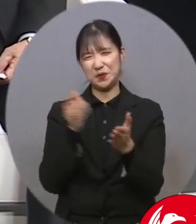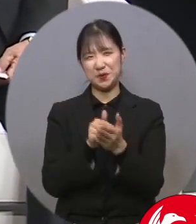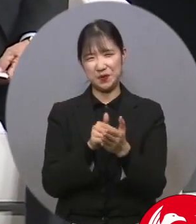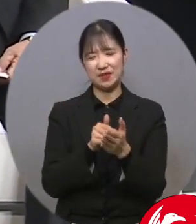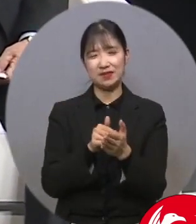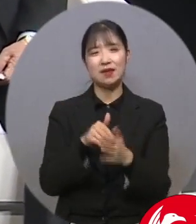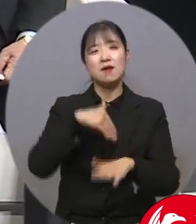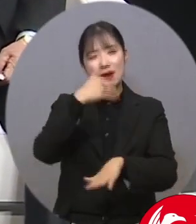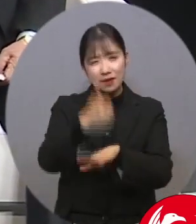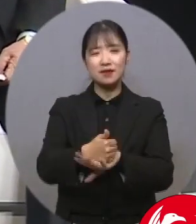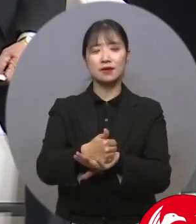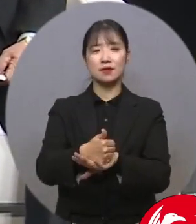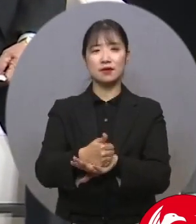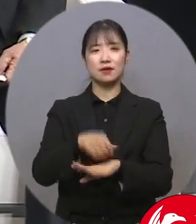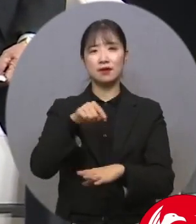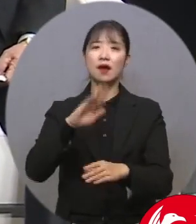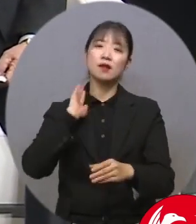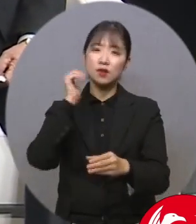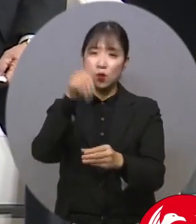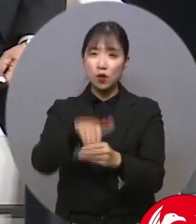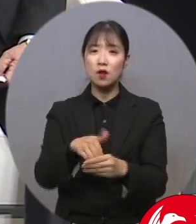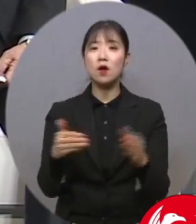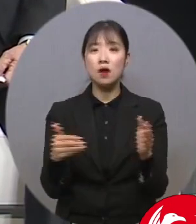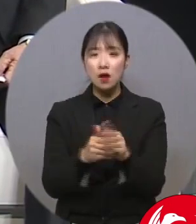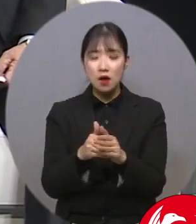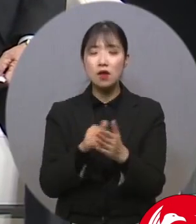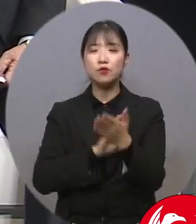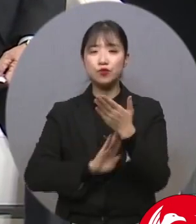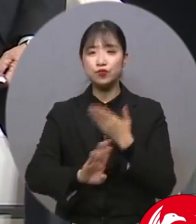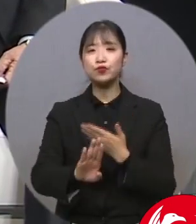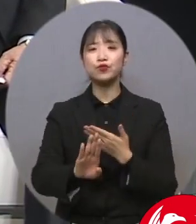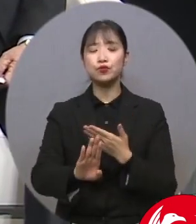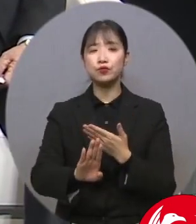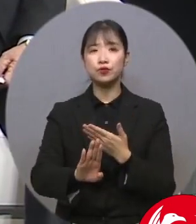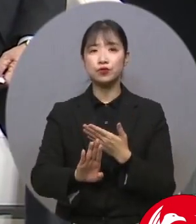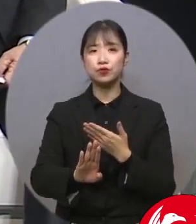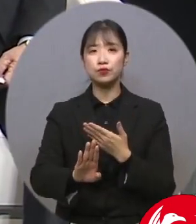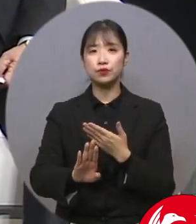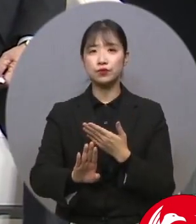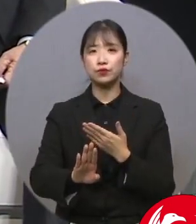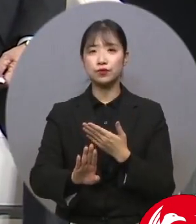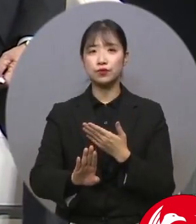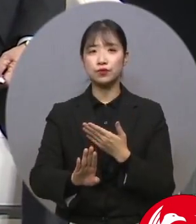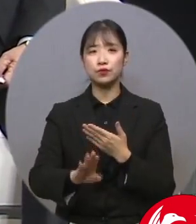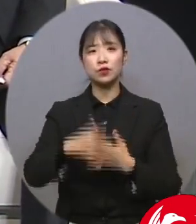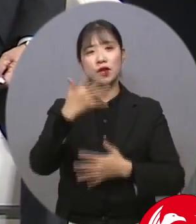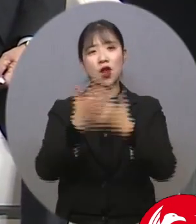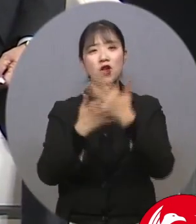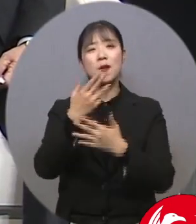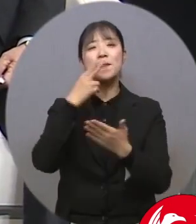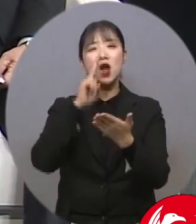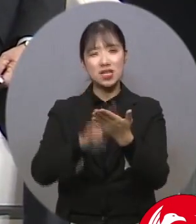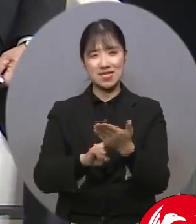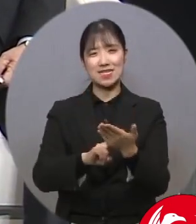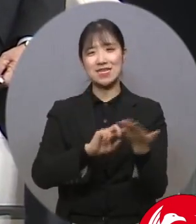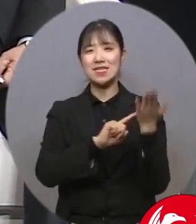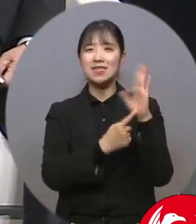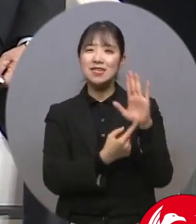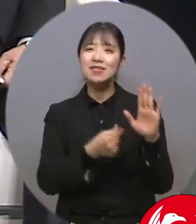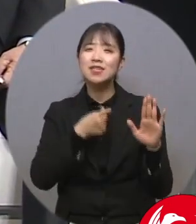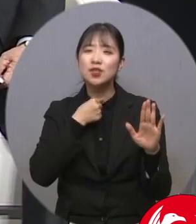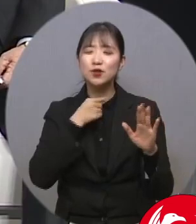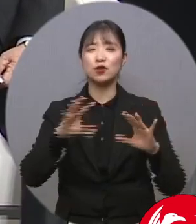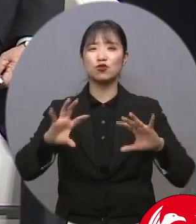그래 끝으로 이 대선이 끝난 후에 네, 네. 영상 편지를 하나